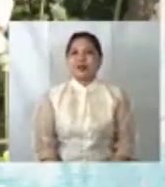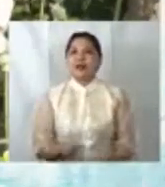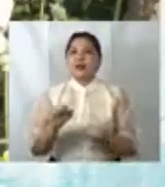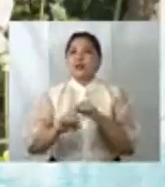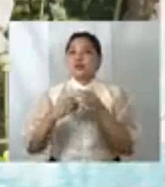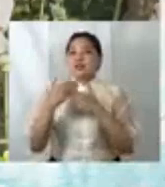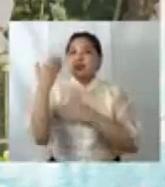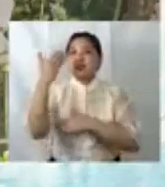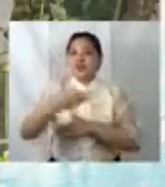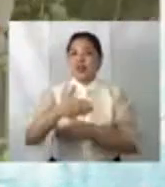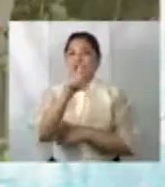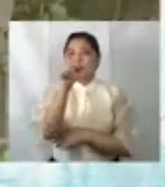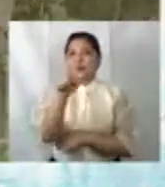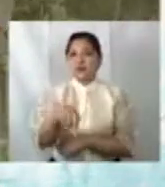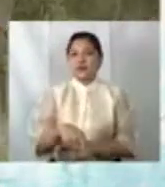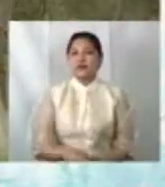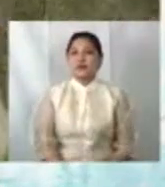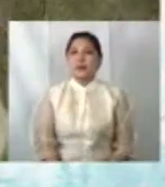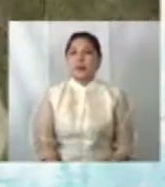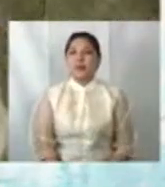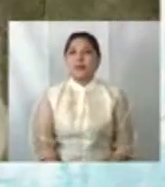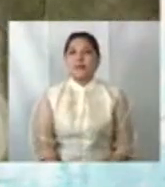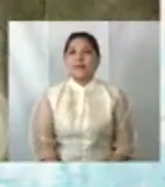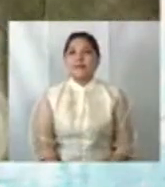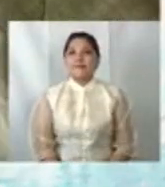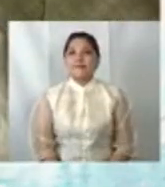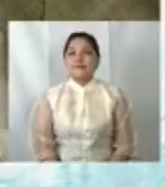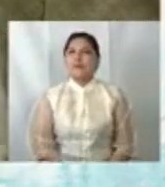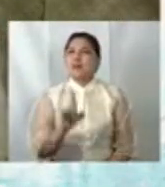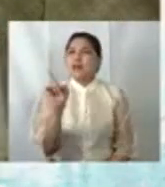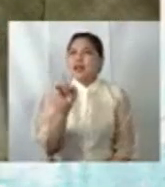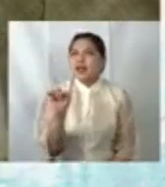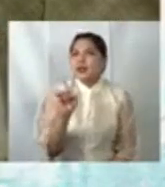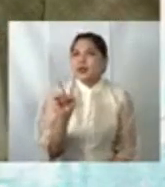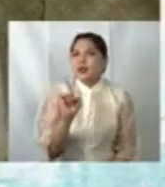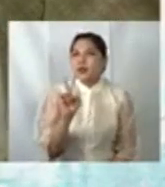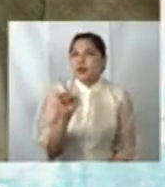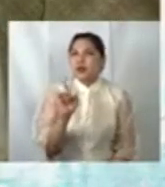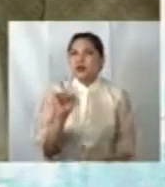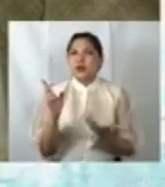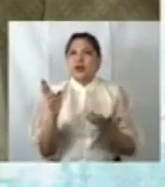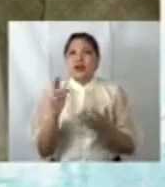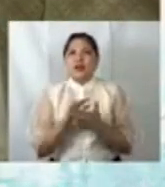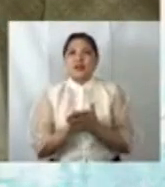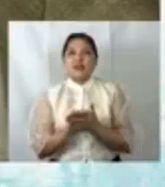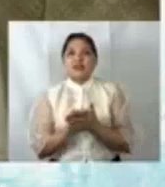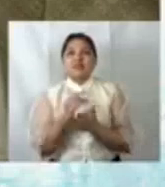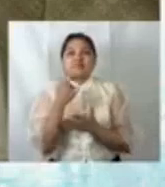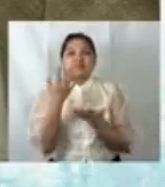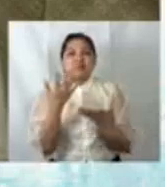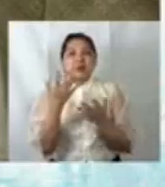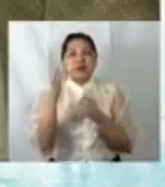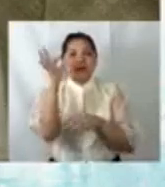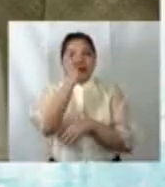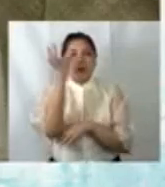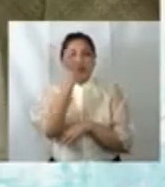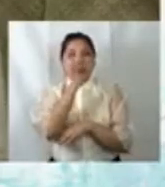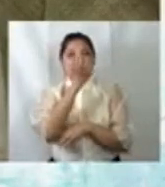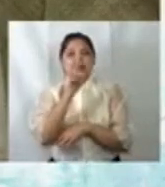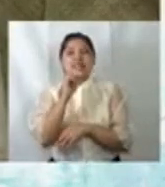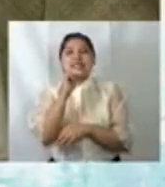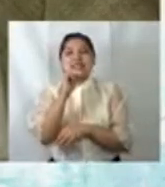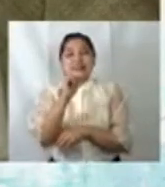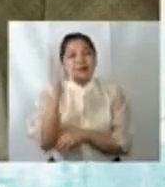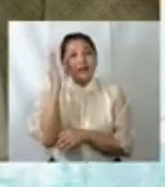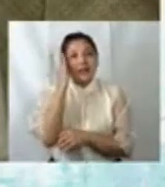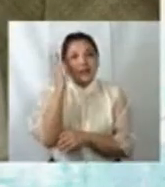Professor, ang susunod pong katanungan ay ano ang naging reaksyon ng mga Pilipino sa hindi